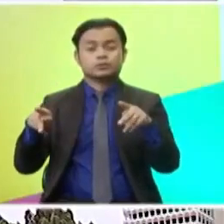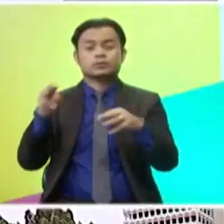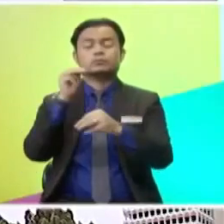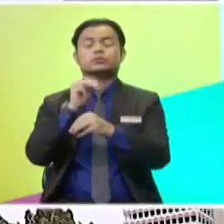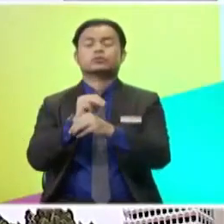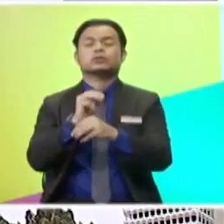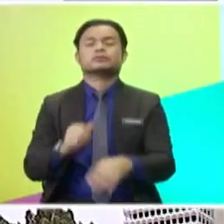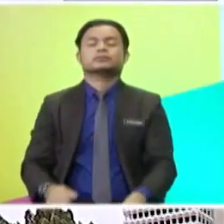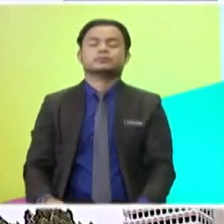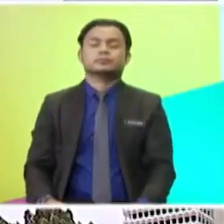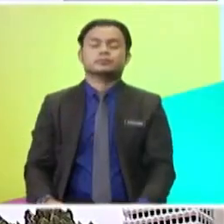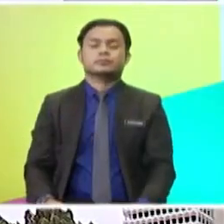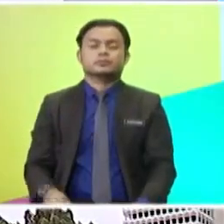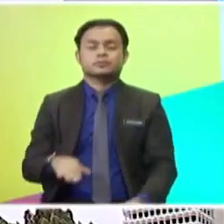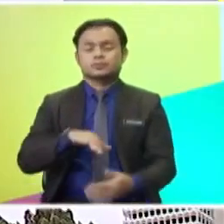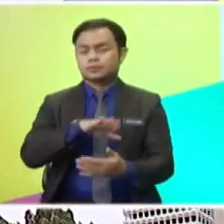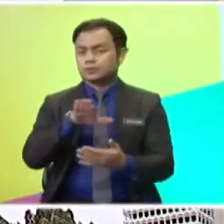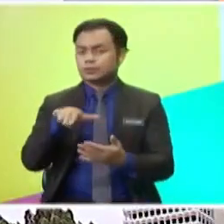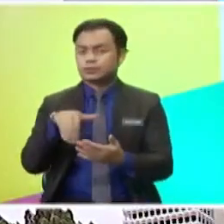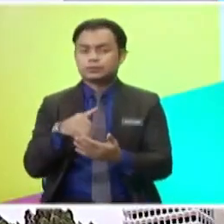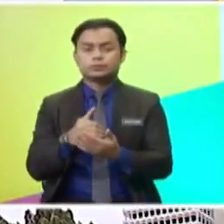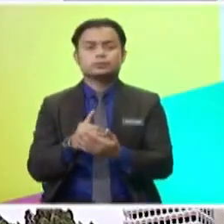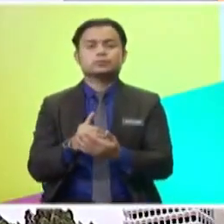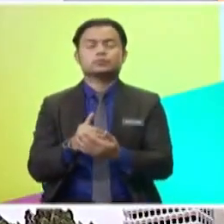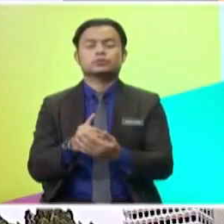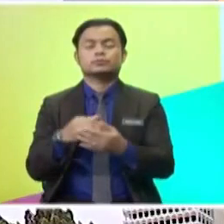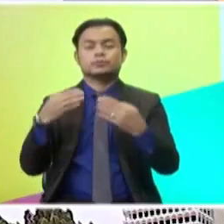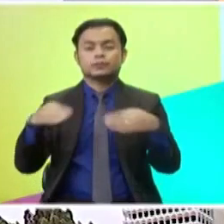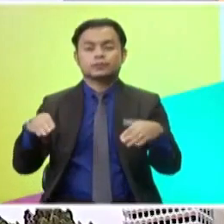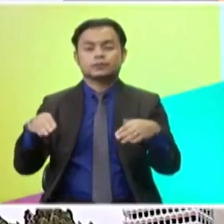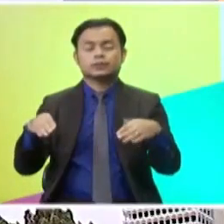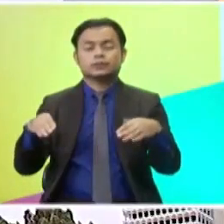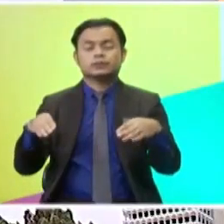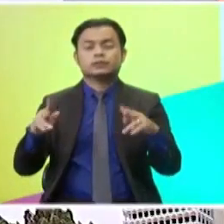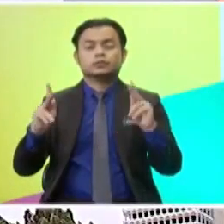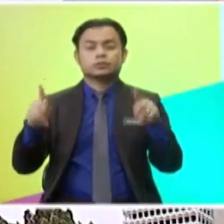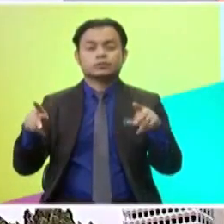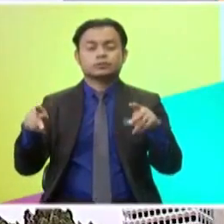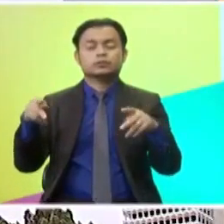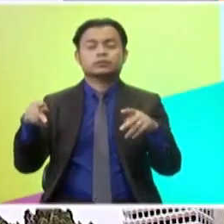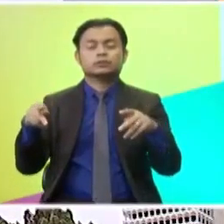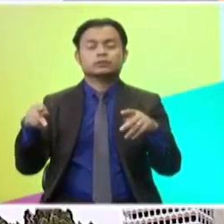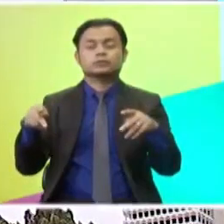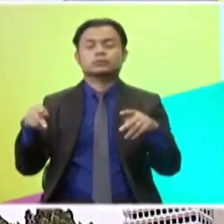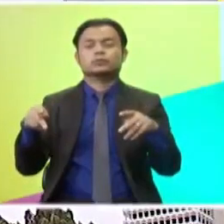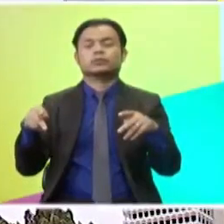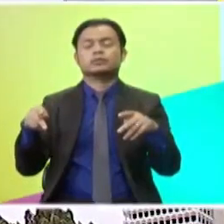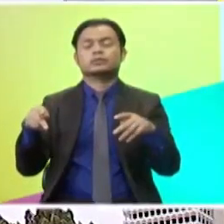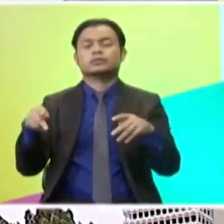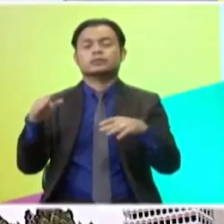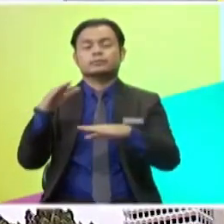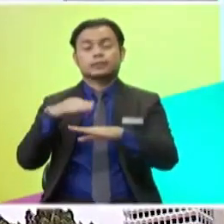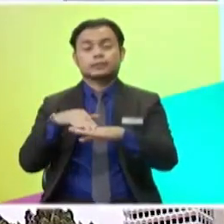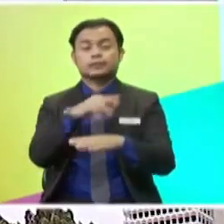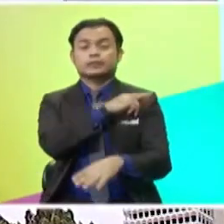tangan baginda Sultan. Kemudian, okay, apa itu PPK? Raja juga berkuasa penuh dalam